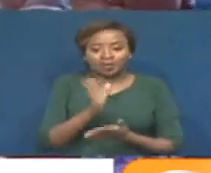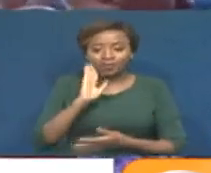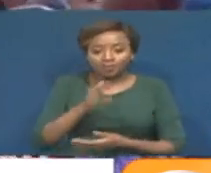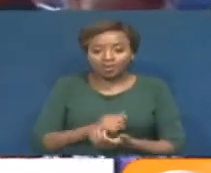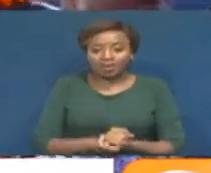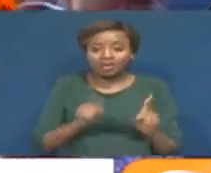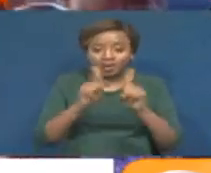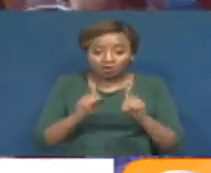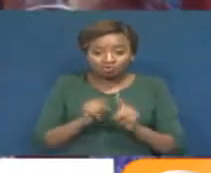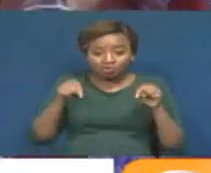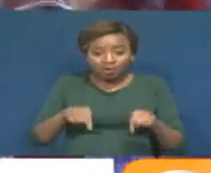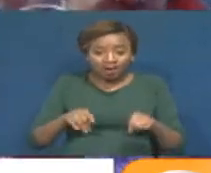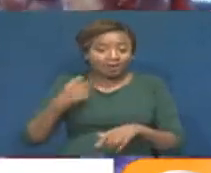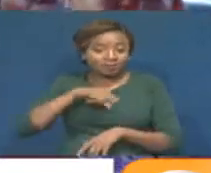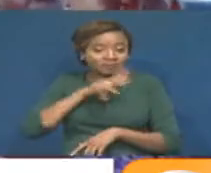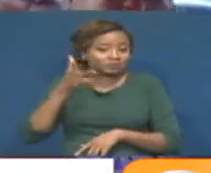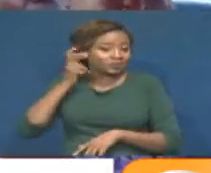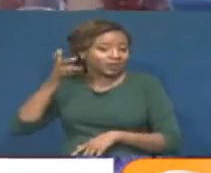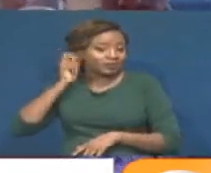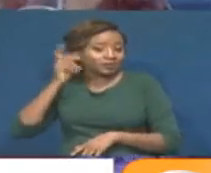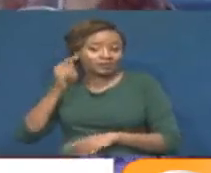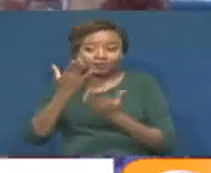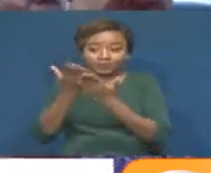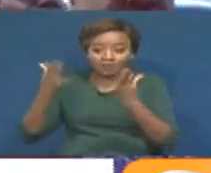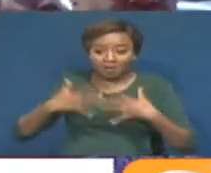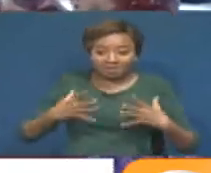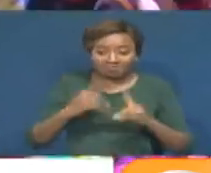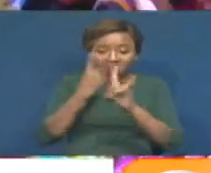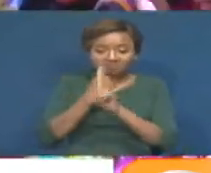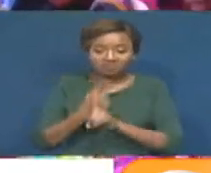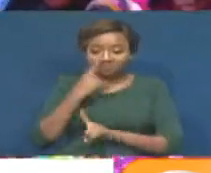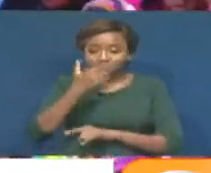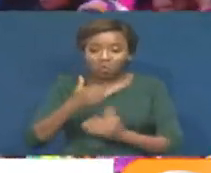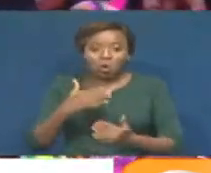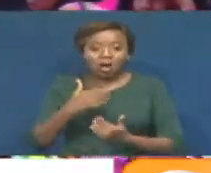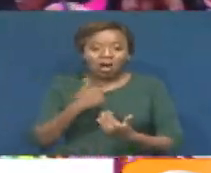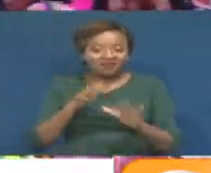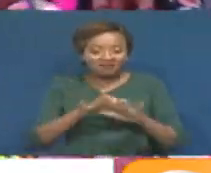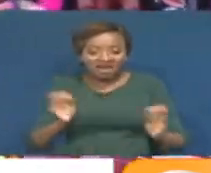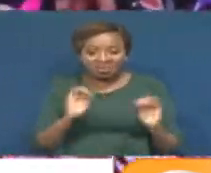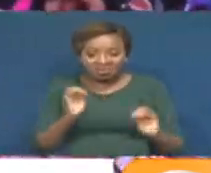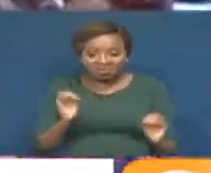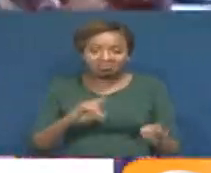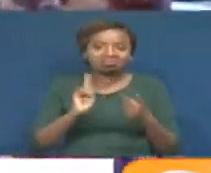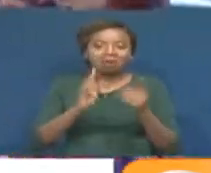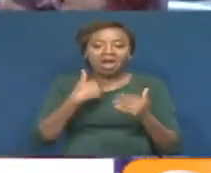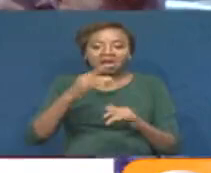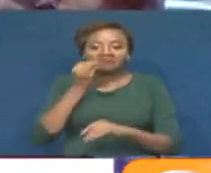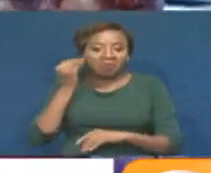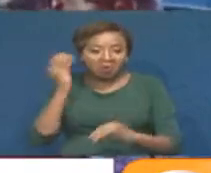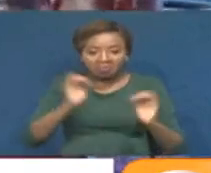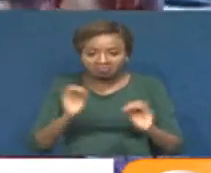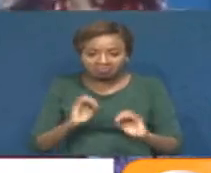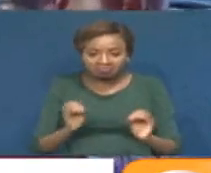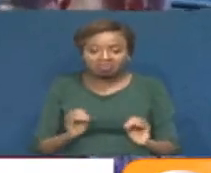Hapa hapa tumesikia mambo ya wakaji wa hapa kama maskwota. Ati mtu mwingine pale